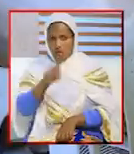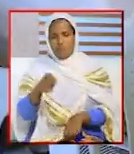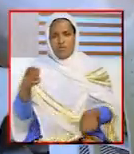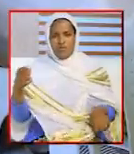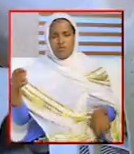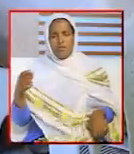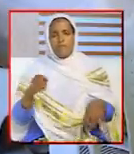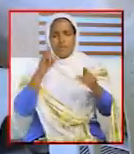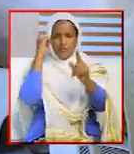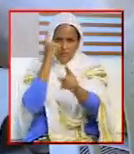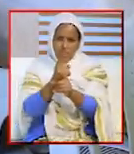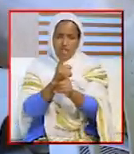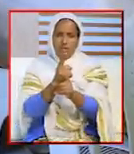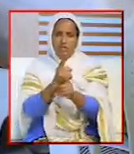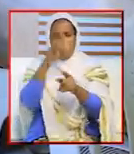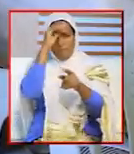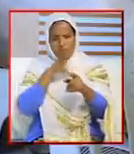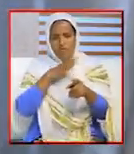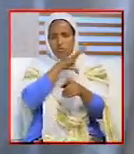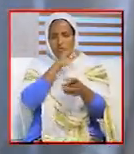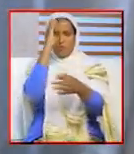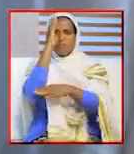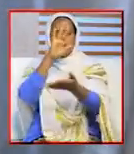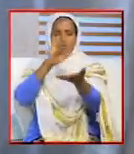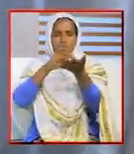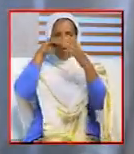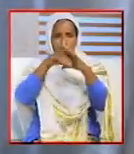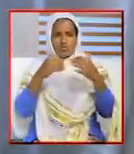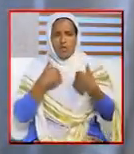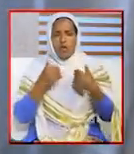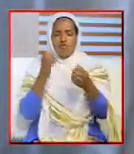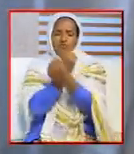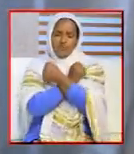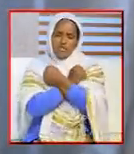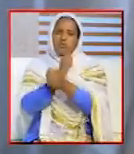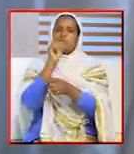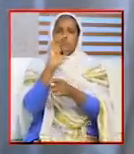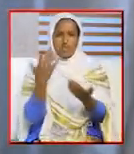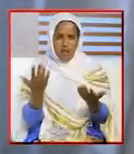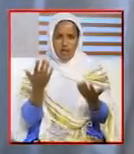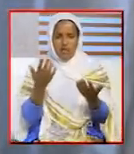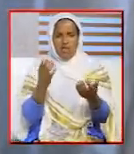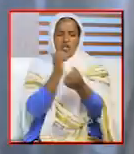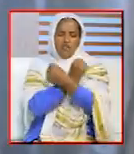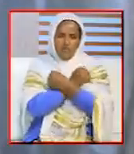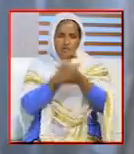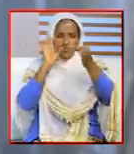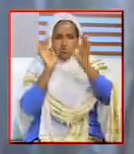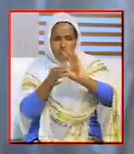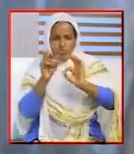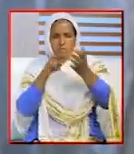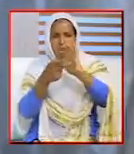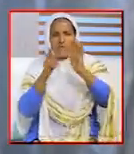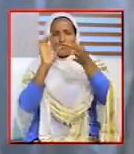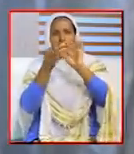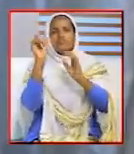ይገባል። በትክክል በሰውና በእግዚአብሔር መካከል ያለው ፍቅር ምን ይመስላል? የፍቅር ትርጉሙ ምንድን